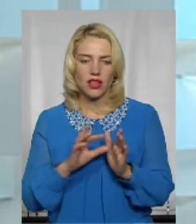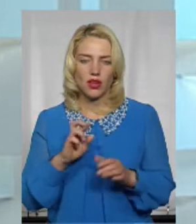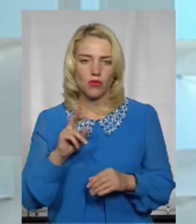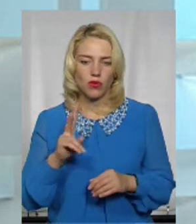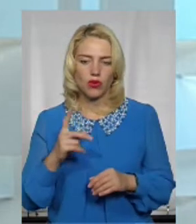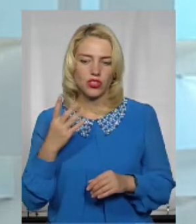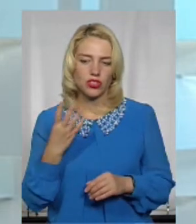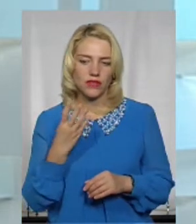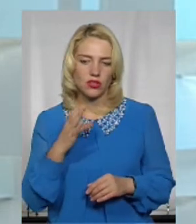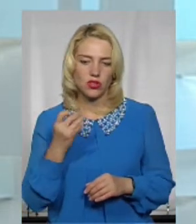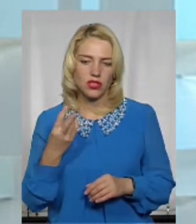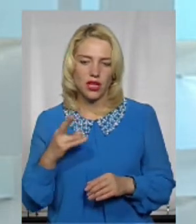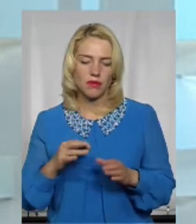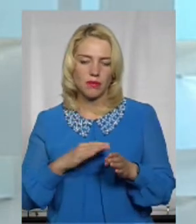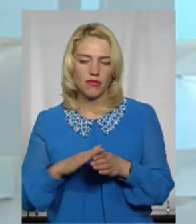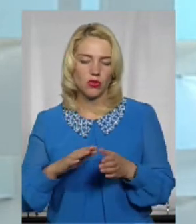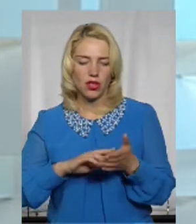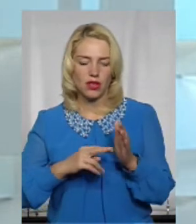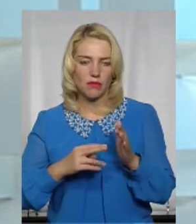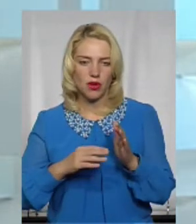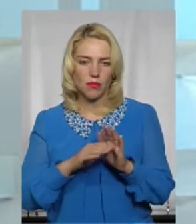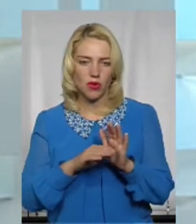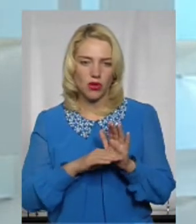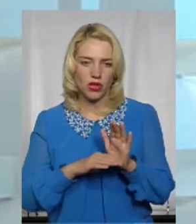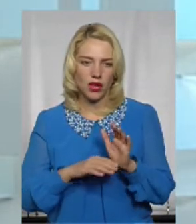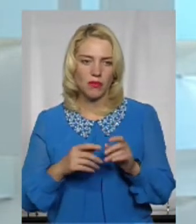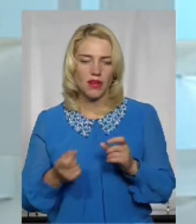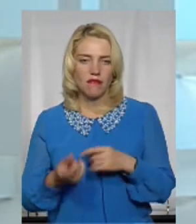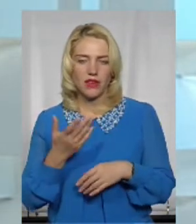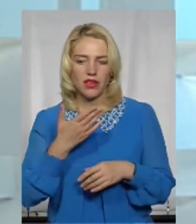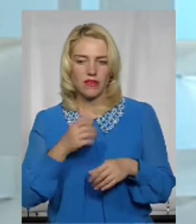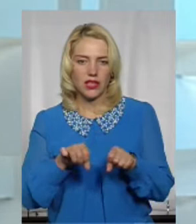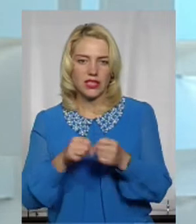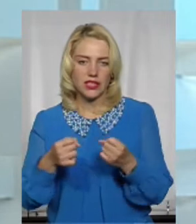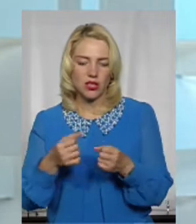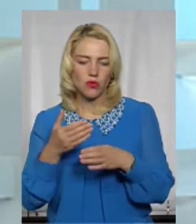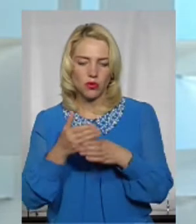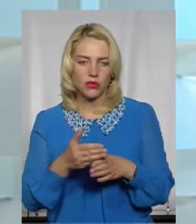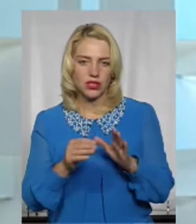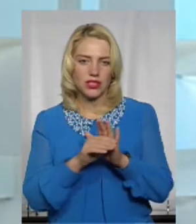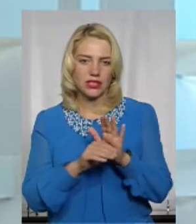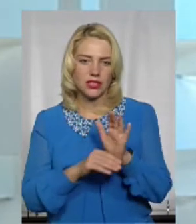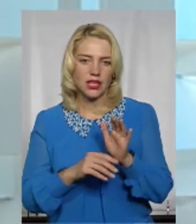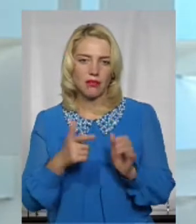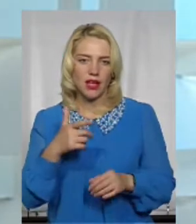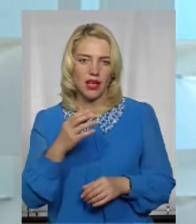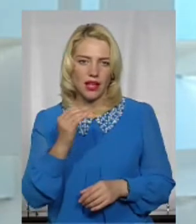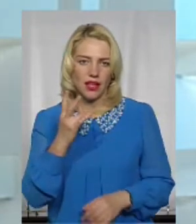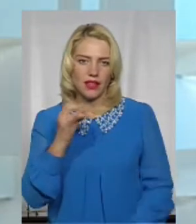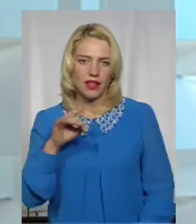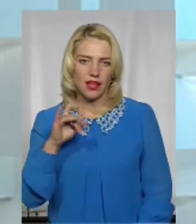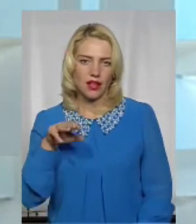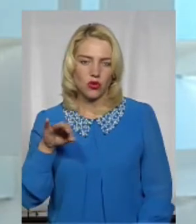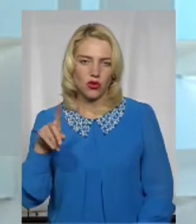АЕС, 4 серпня при виконанні програми пускових операцій виявлено несправність допоміжних систем генератора. І от інформація про те, що